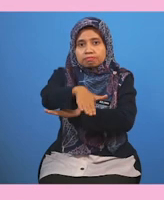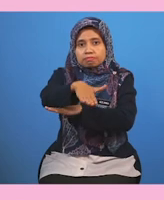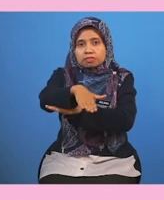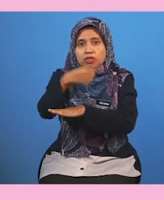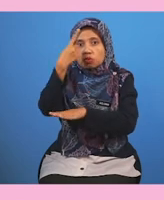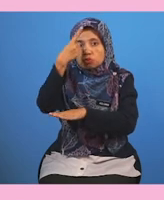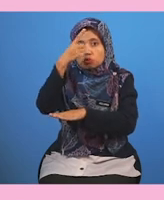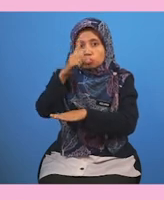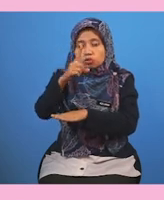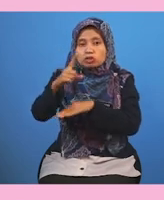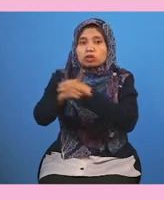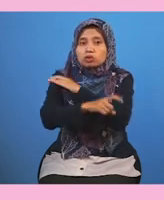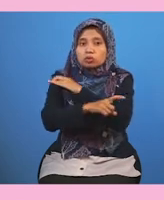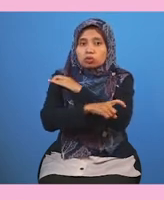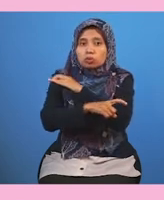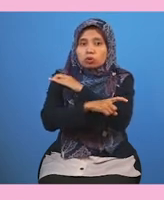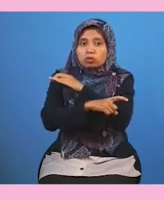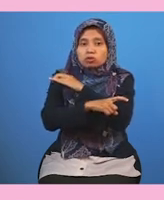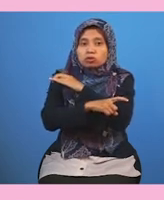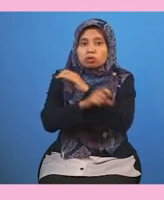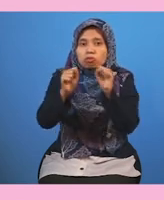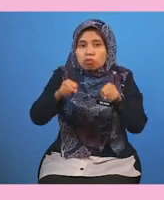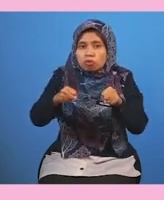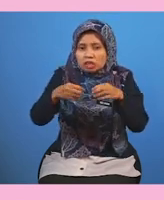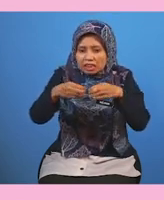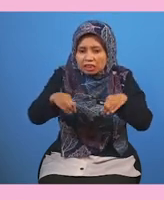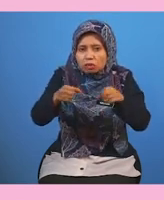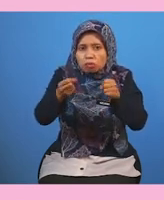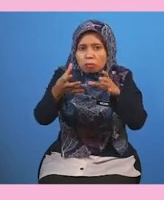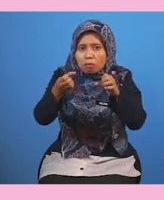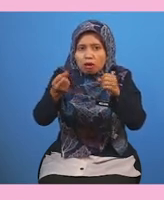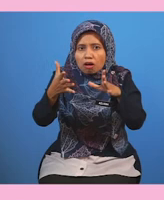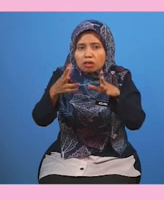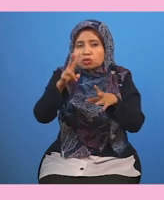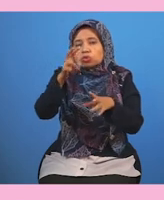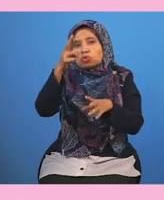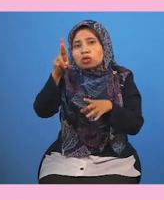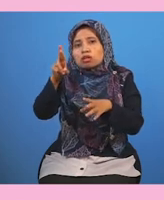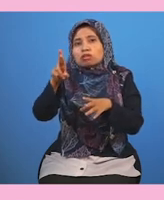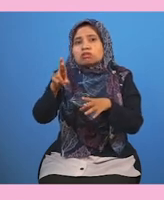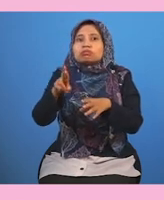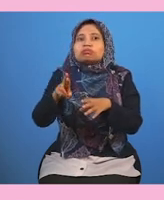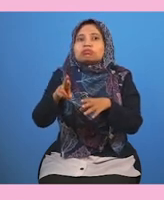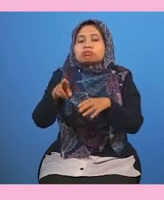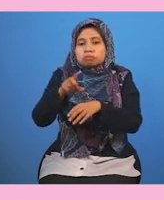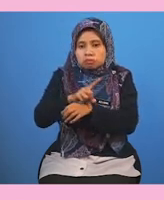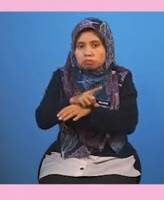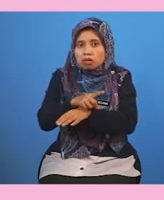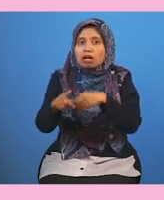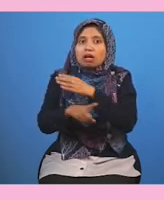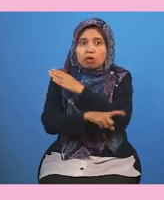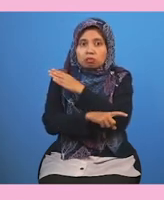Bagi seekor induk betina, boleh bertelur mencecah 2,000 ekor per induk.